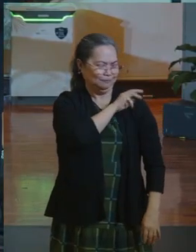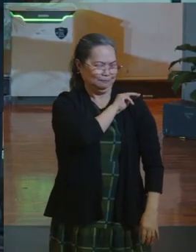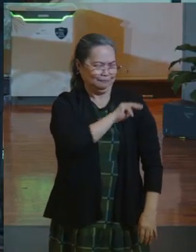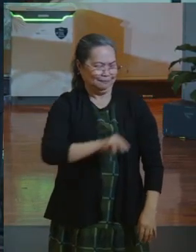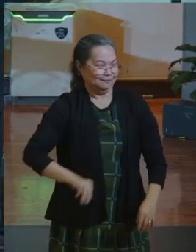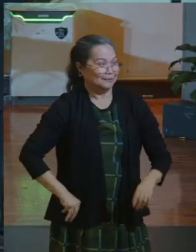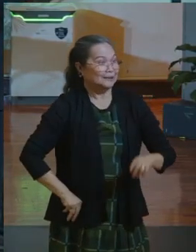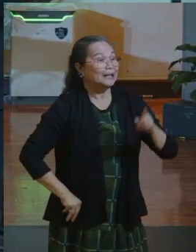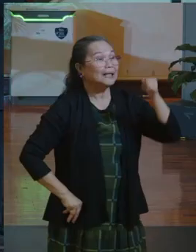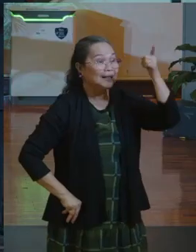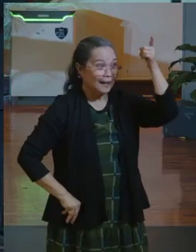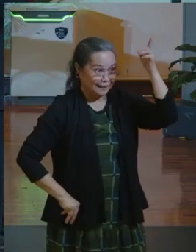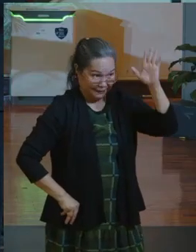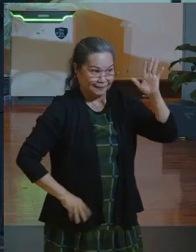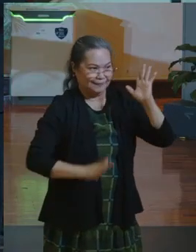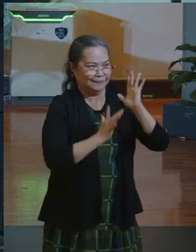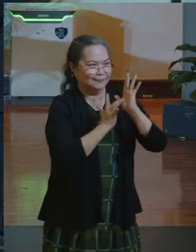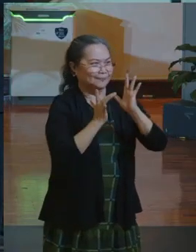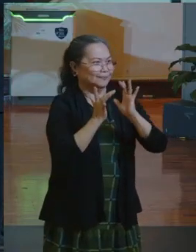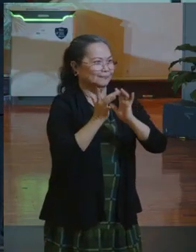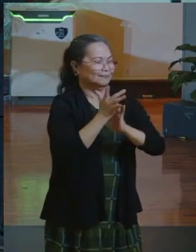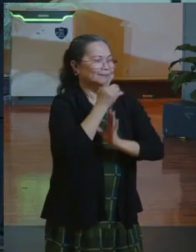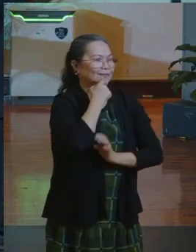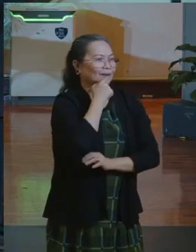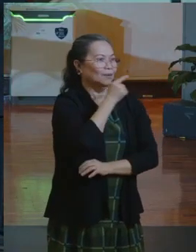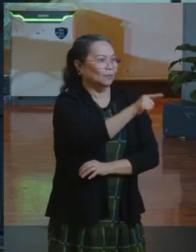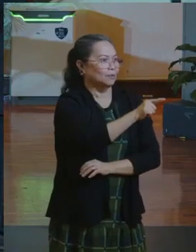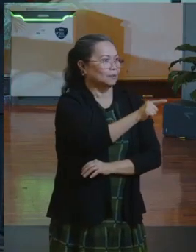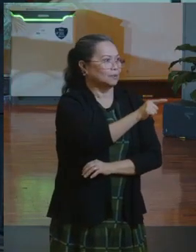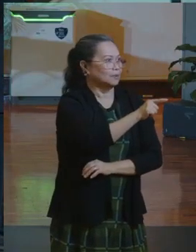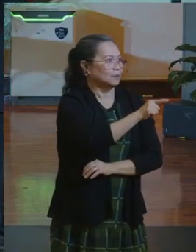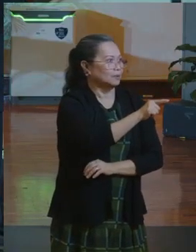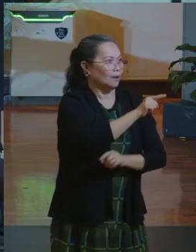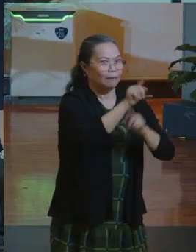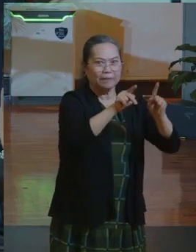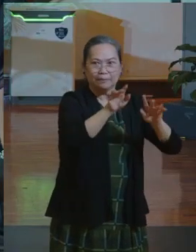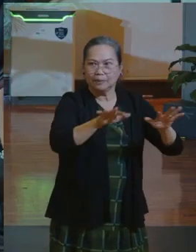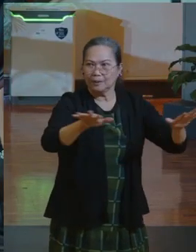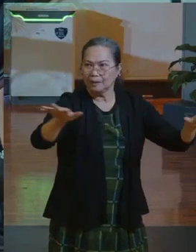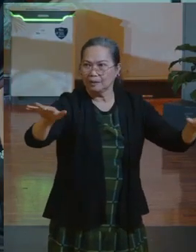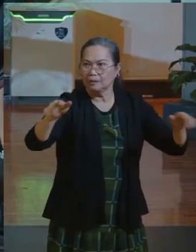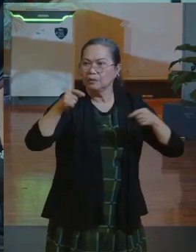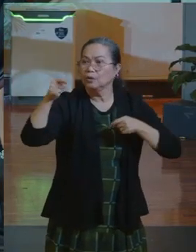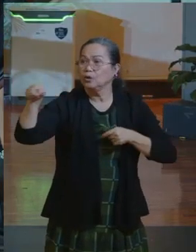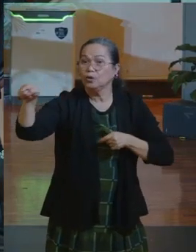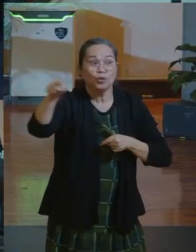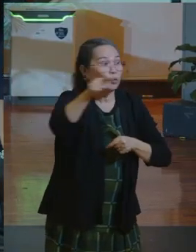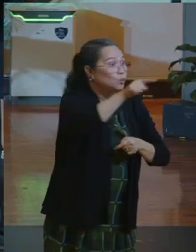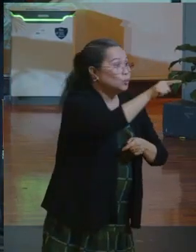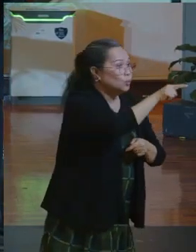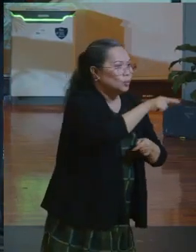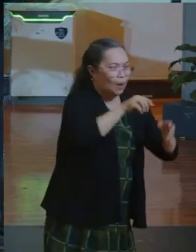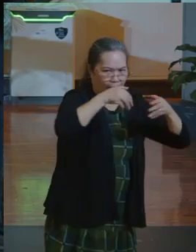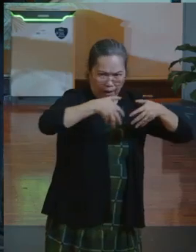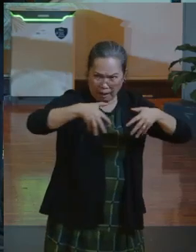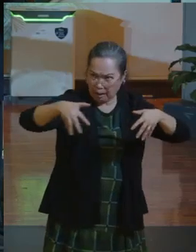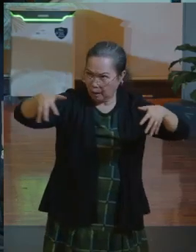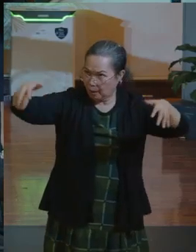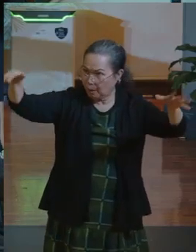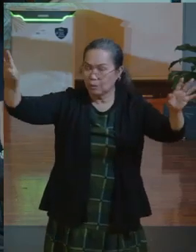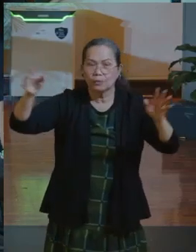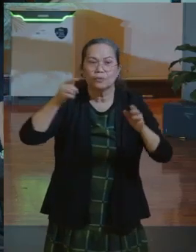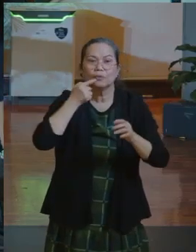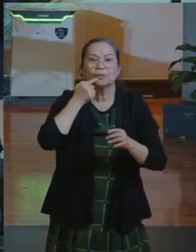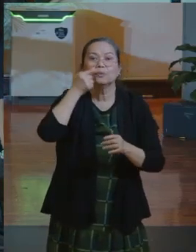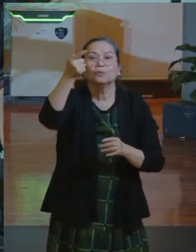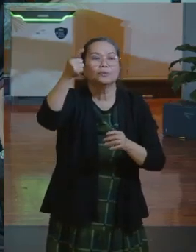Mesiyas, isinugo sila upang ipahayag ang mabuting balita